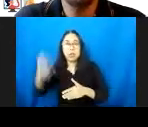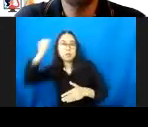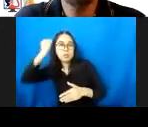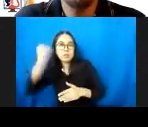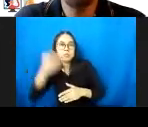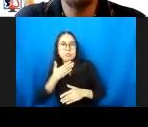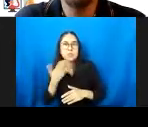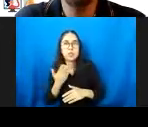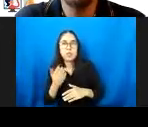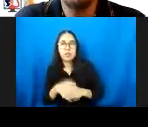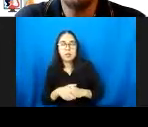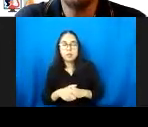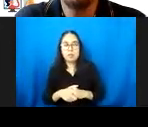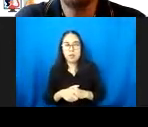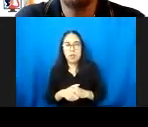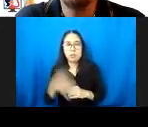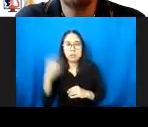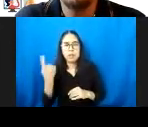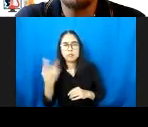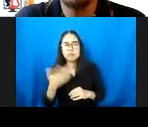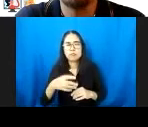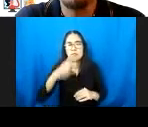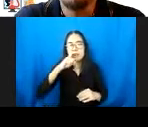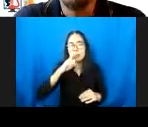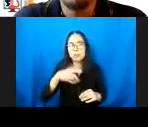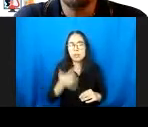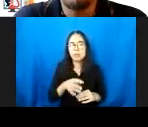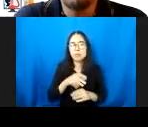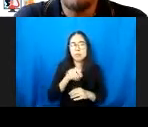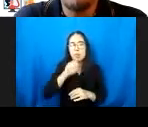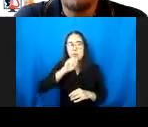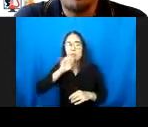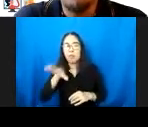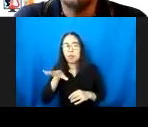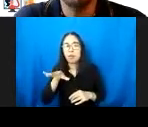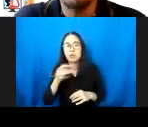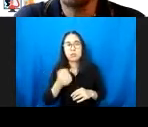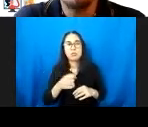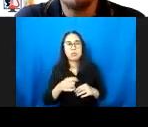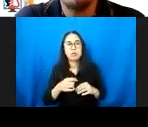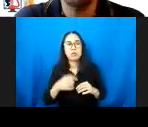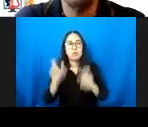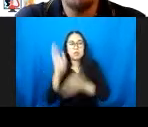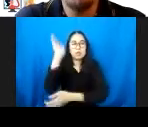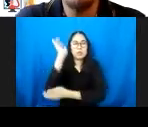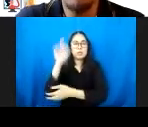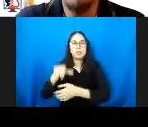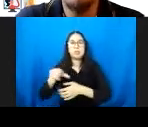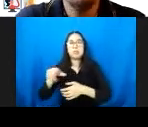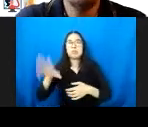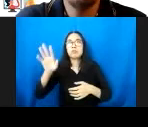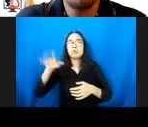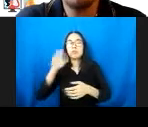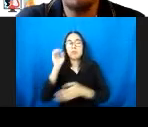yang dimarahin gitu ya atau yang dikomentarin gitu. Baru narasumbernya bicara nanti disenggol sama istrinya. Tuh Pak